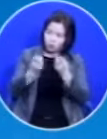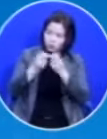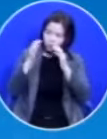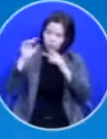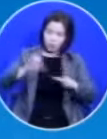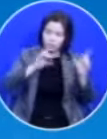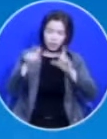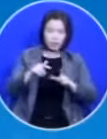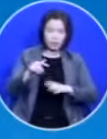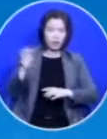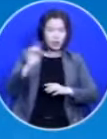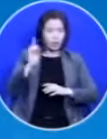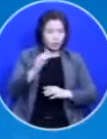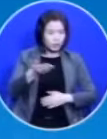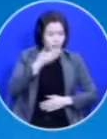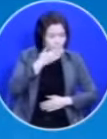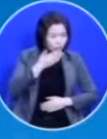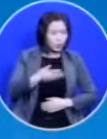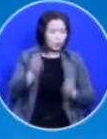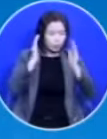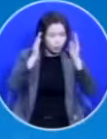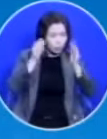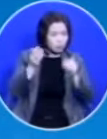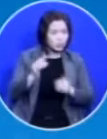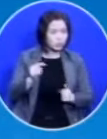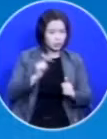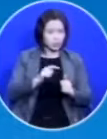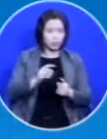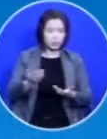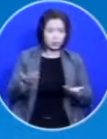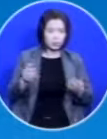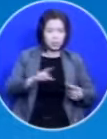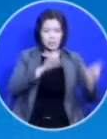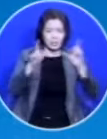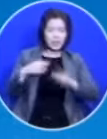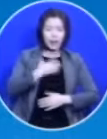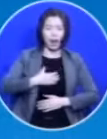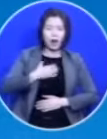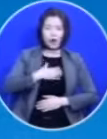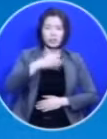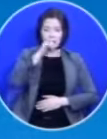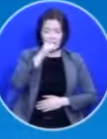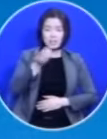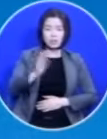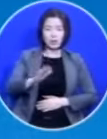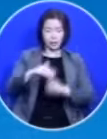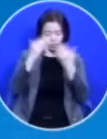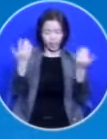애들 다 어떻게 먹이고 공부시키고 사나 걱정들 하지만 다